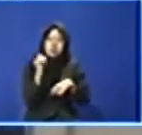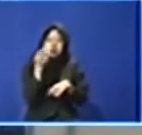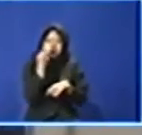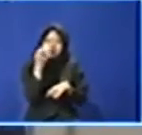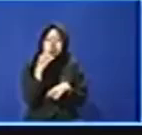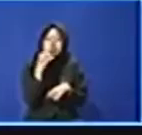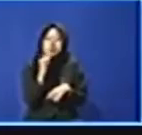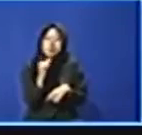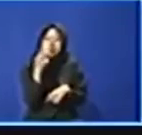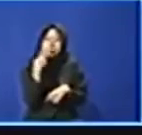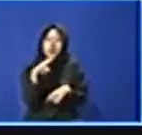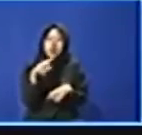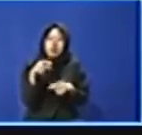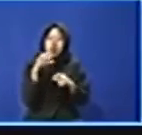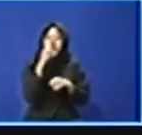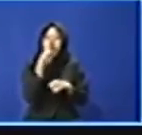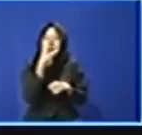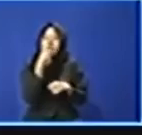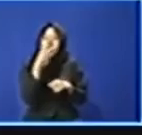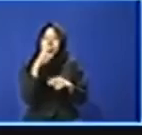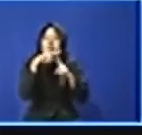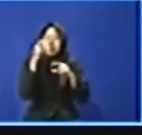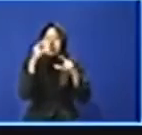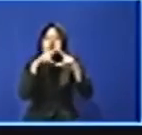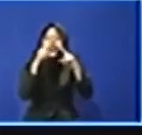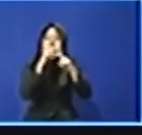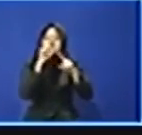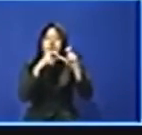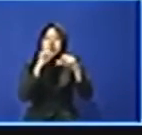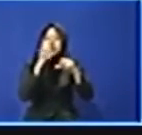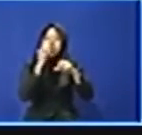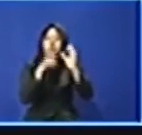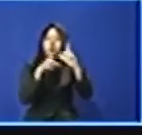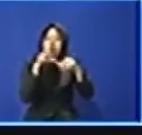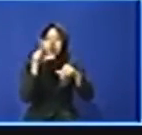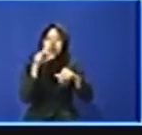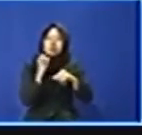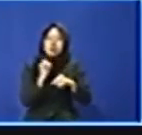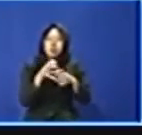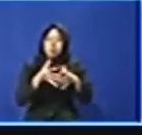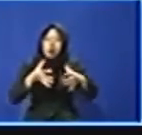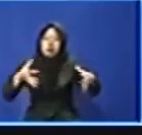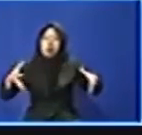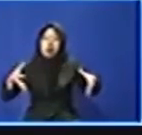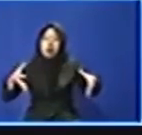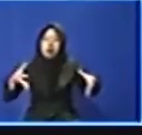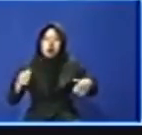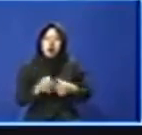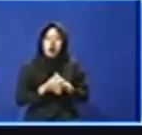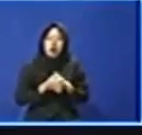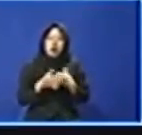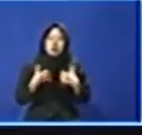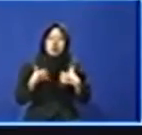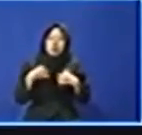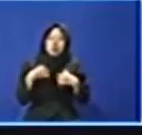tradisional yaitu 439 jumlah tersebut cukup besar dibandingkan dengan jumlah sarana